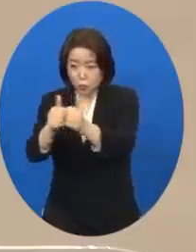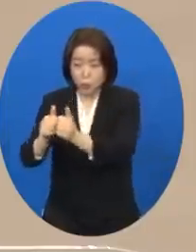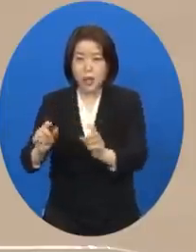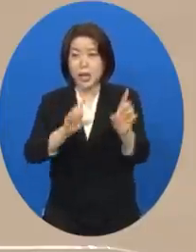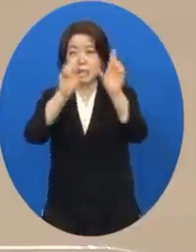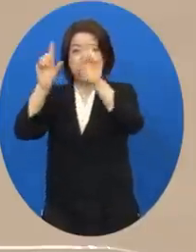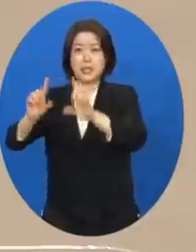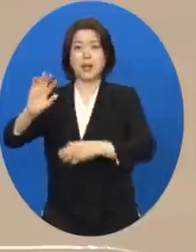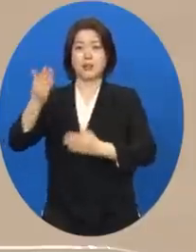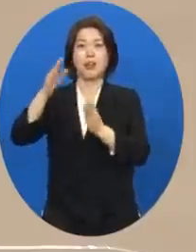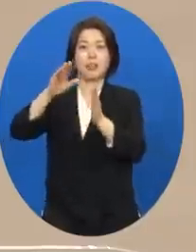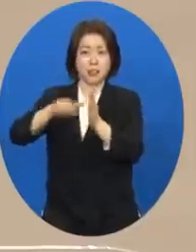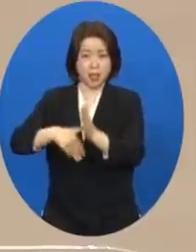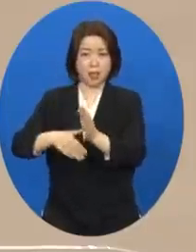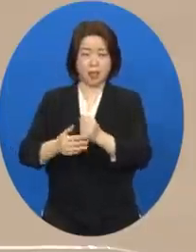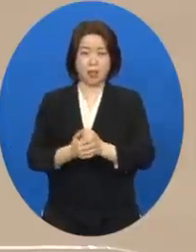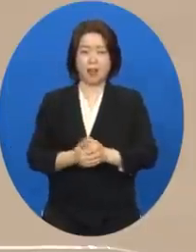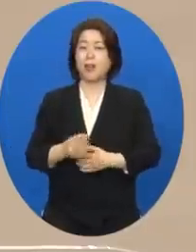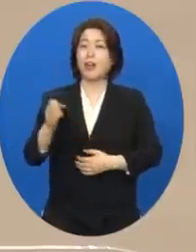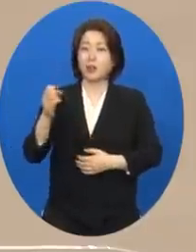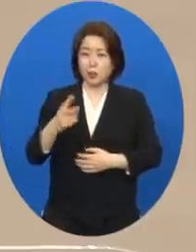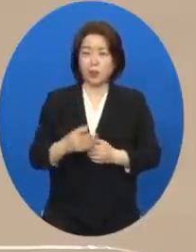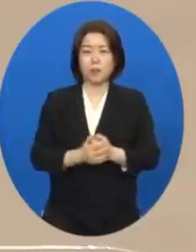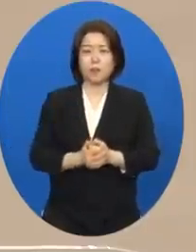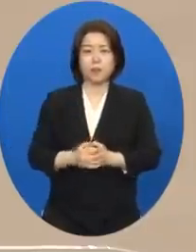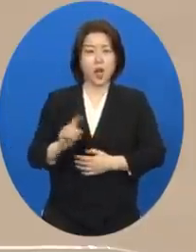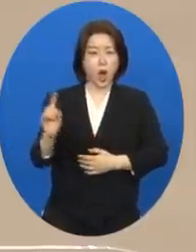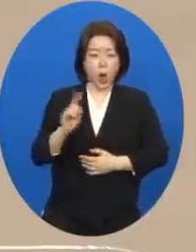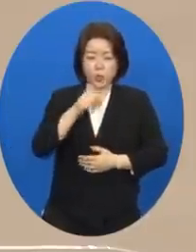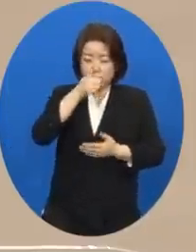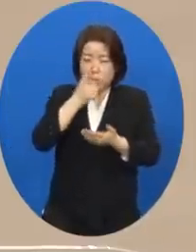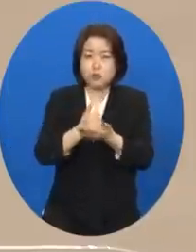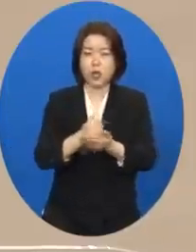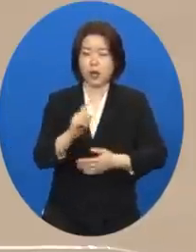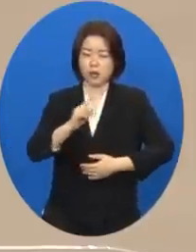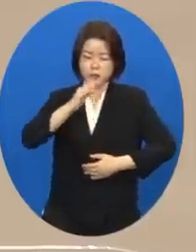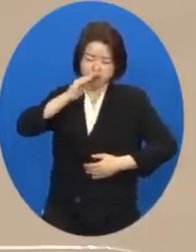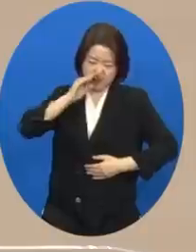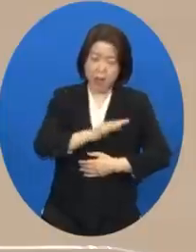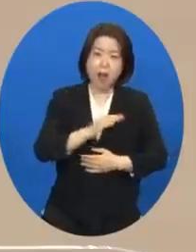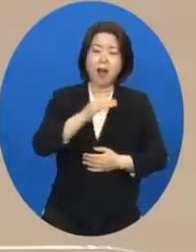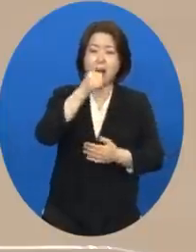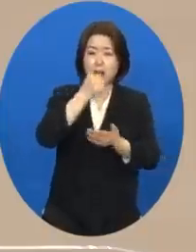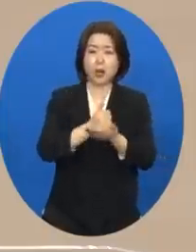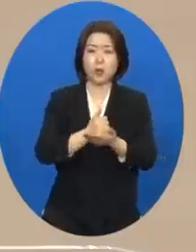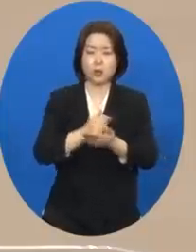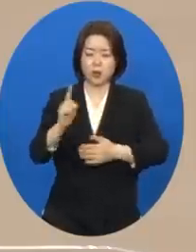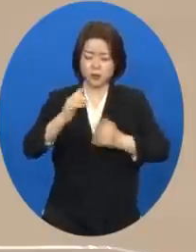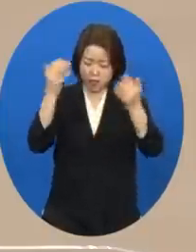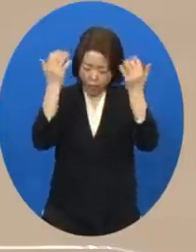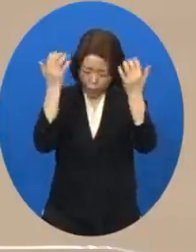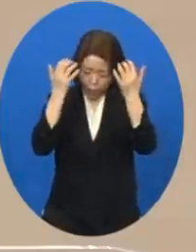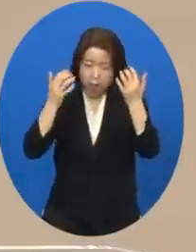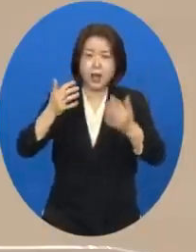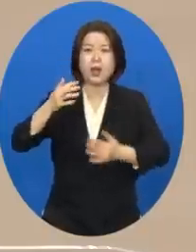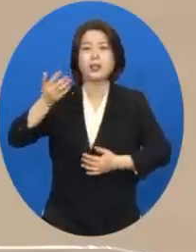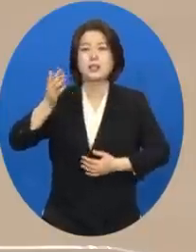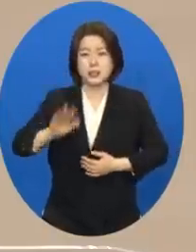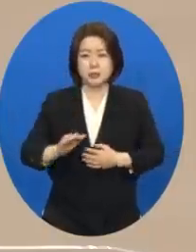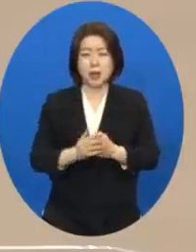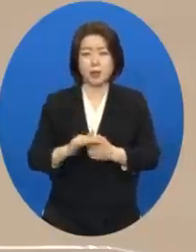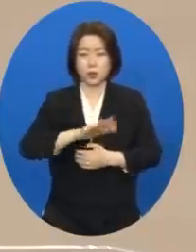살게 될 때 그래서 어떤 죄도 어떤 악한 것도 어떤 고난 독 우리가